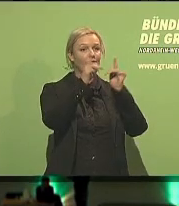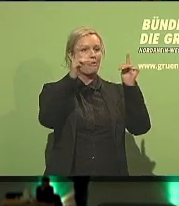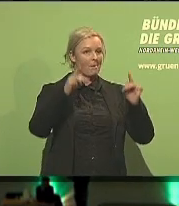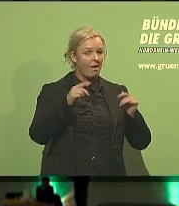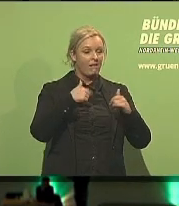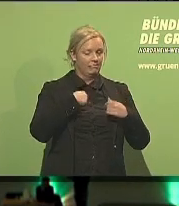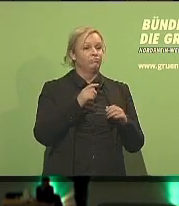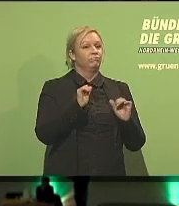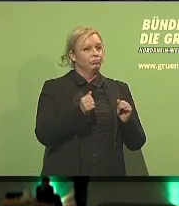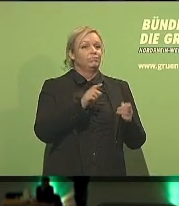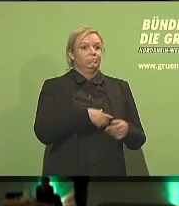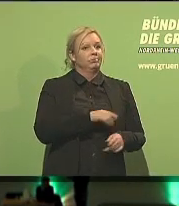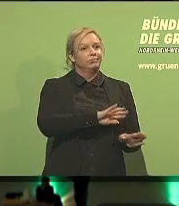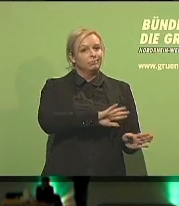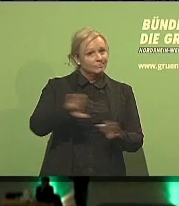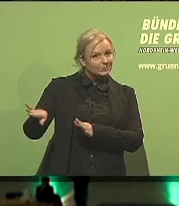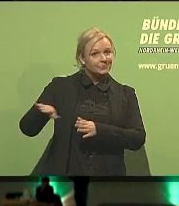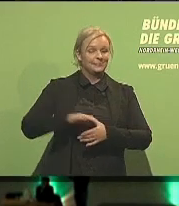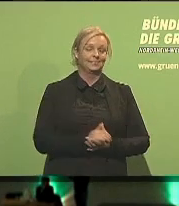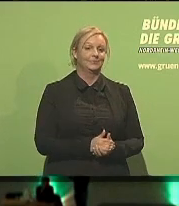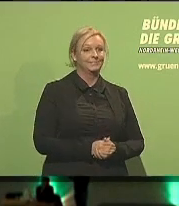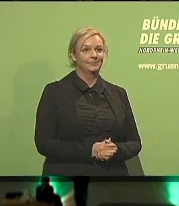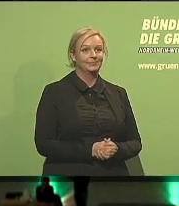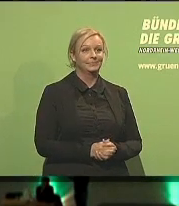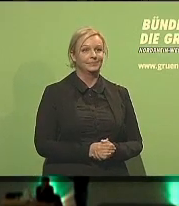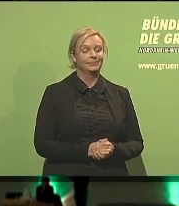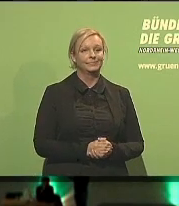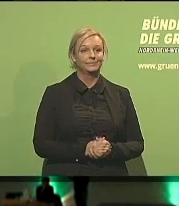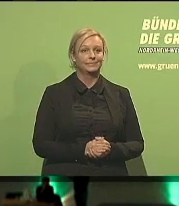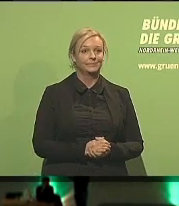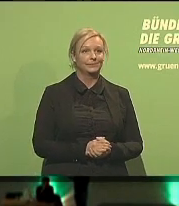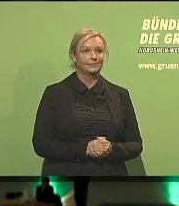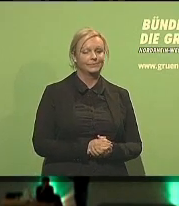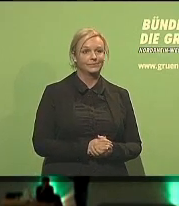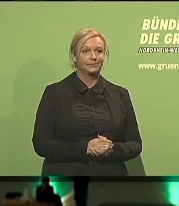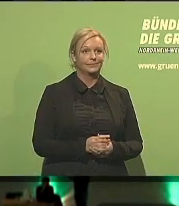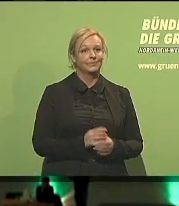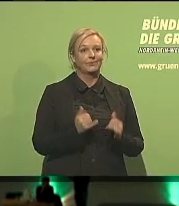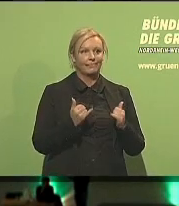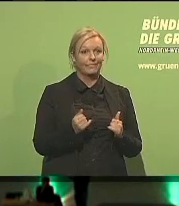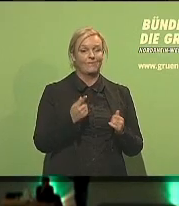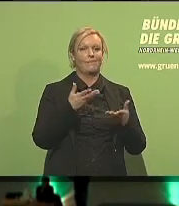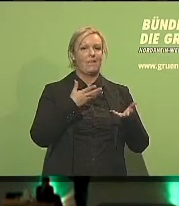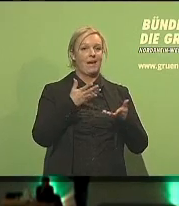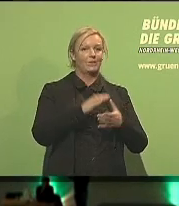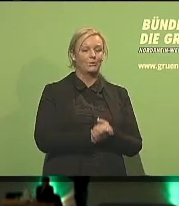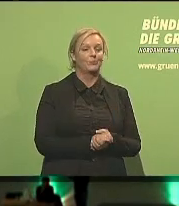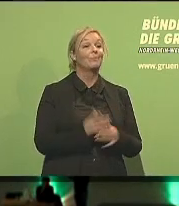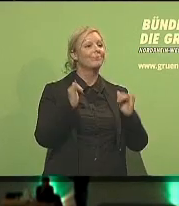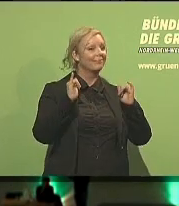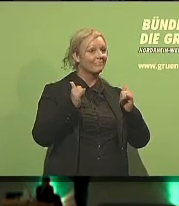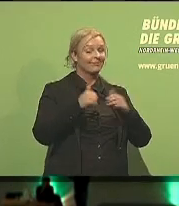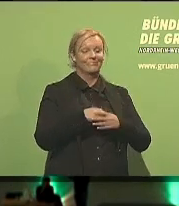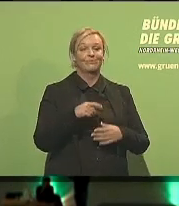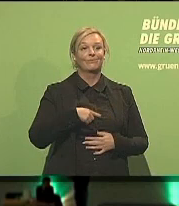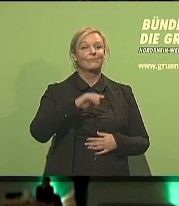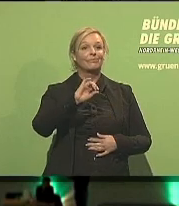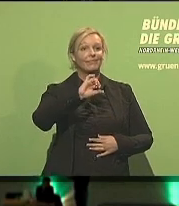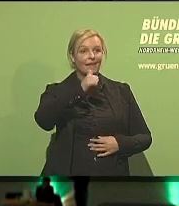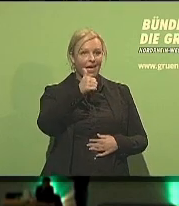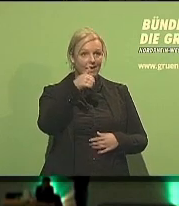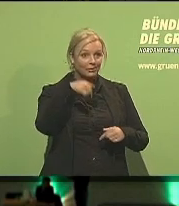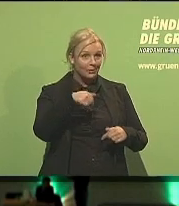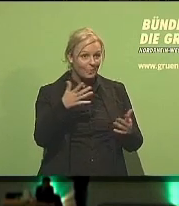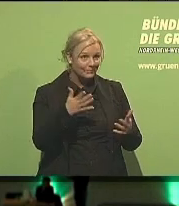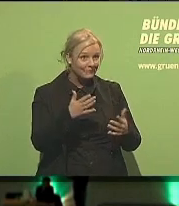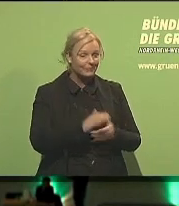jetzt hinter uns gebracht und wir steigen ein in die inhaltlichen Beratungen. Ja, und für das erste Highlight darf ich